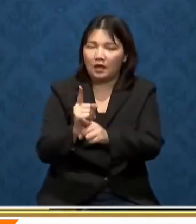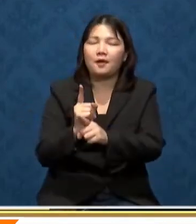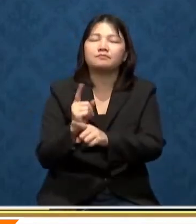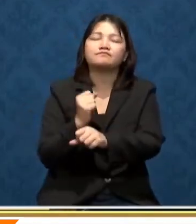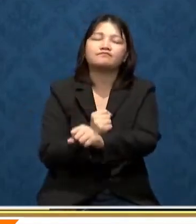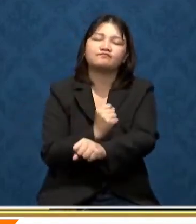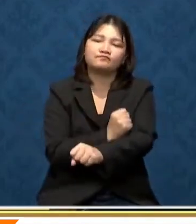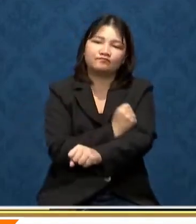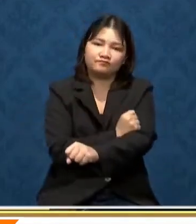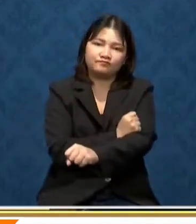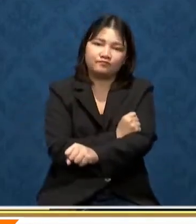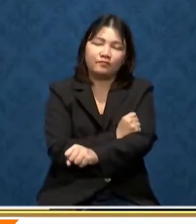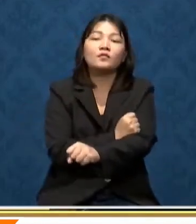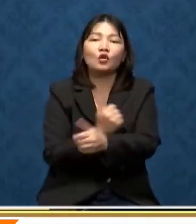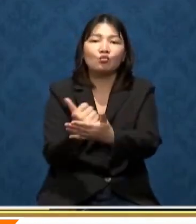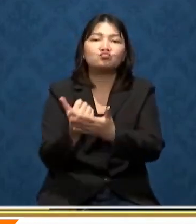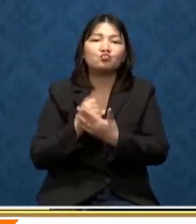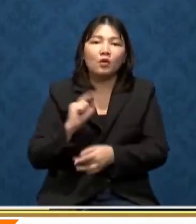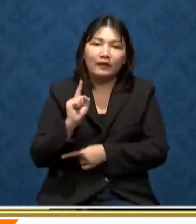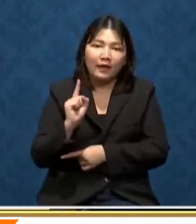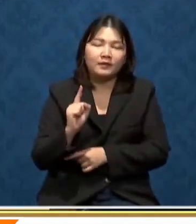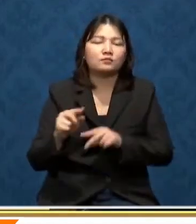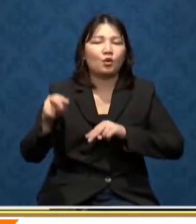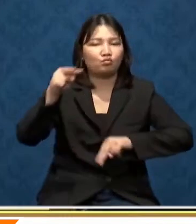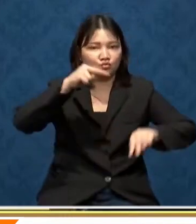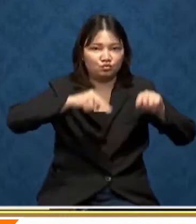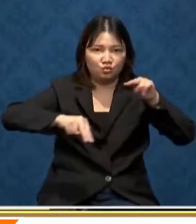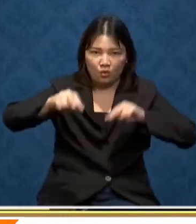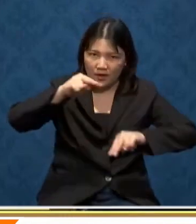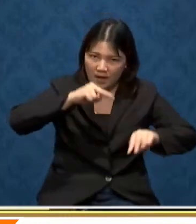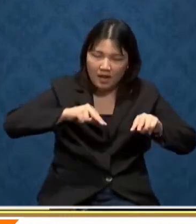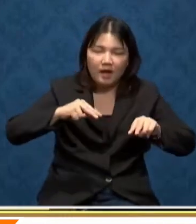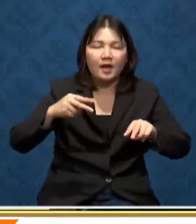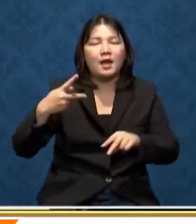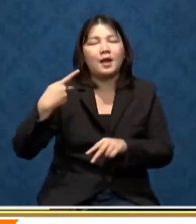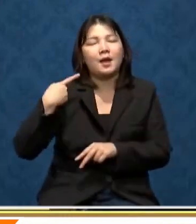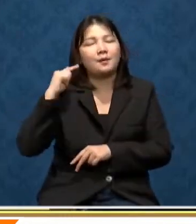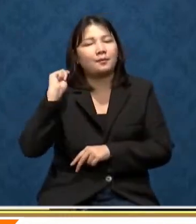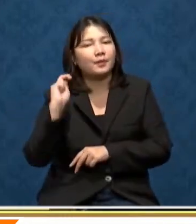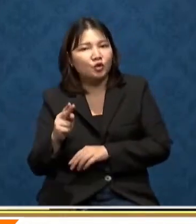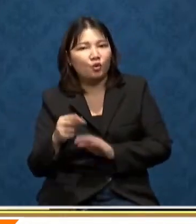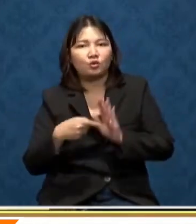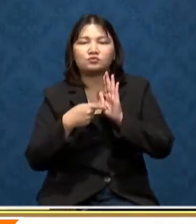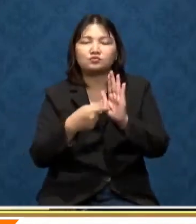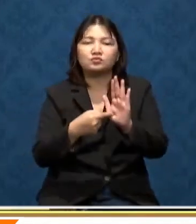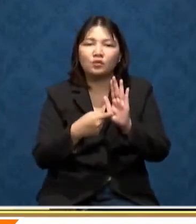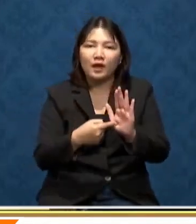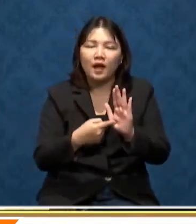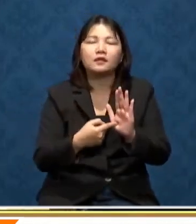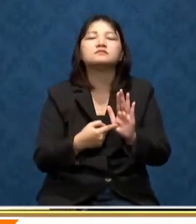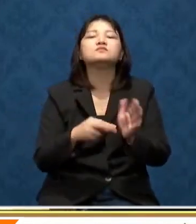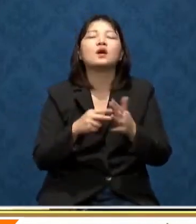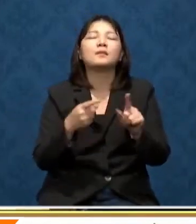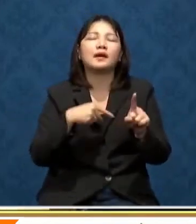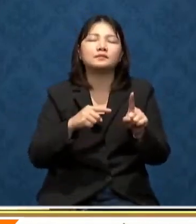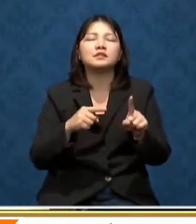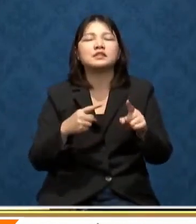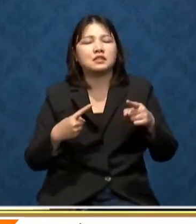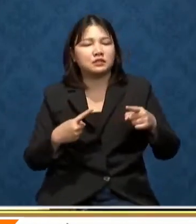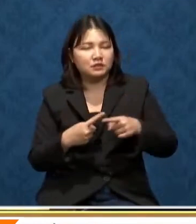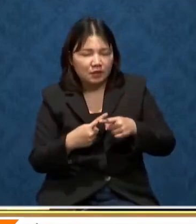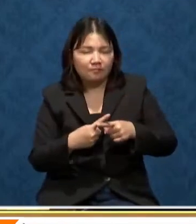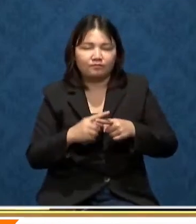เป้าประสงค์สำคัญเพื่อให้ความคุ้มครองให้สิทธิประโยชน์ไม่ว่าจะเป็นเจ็บป่วยชราภาพ